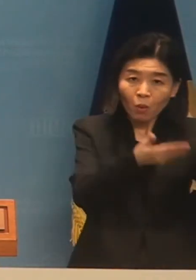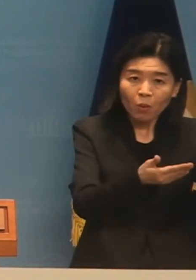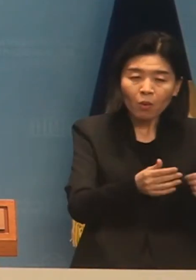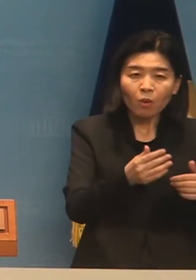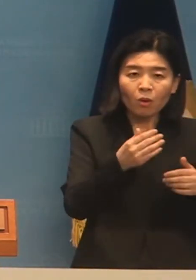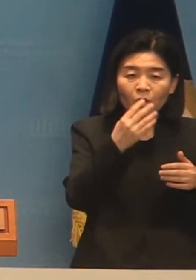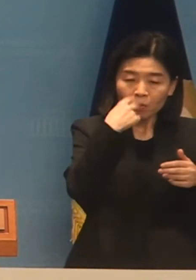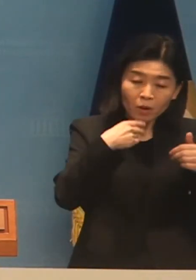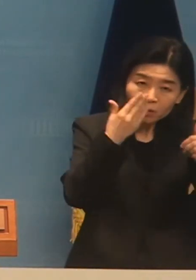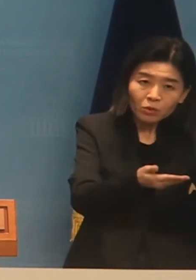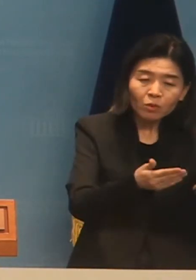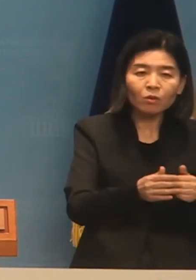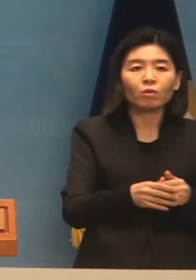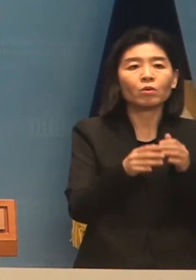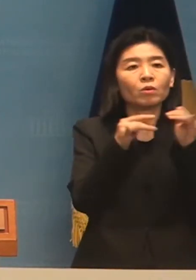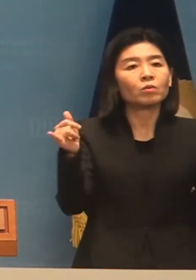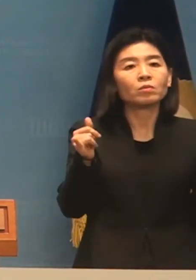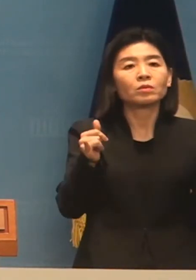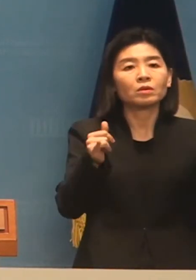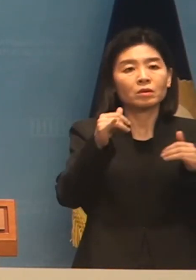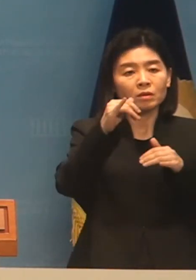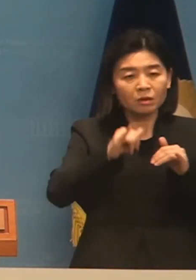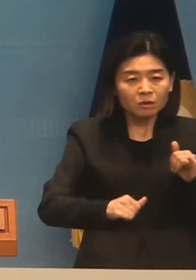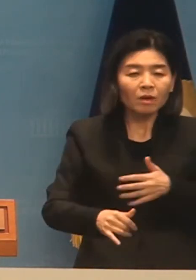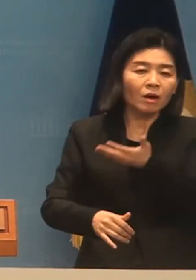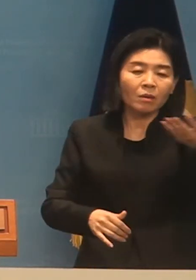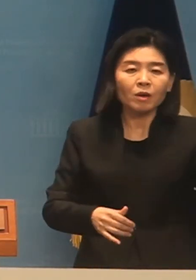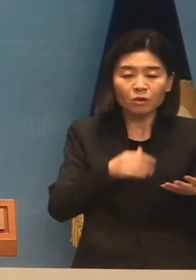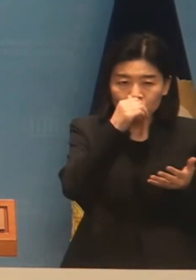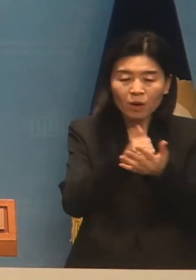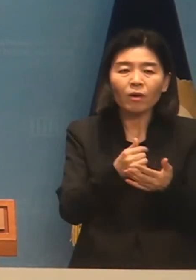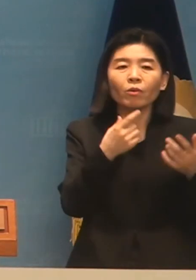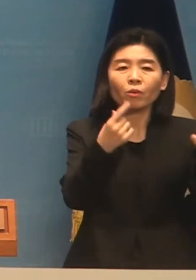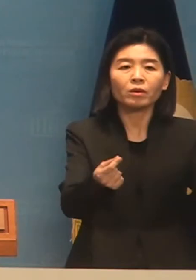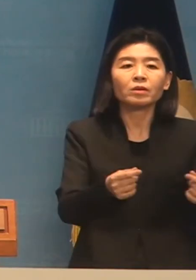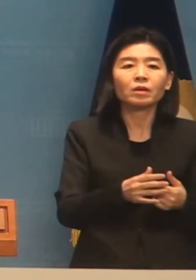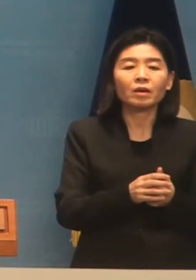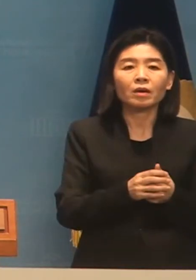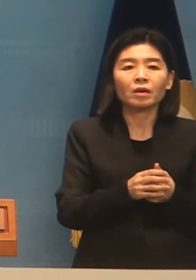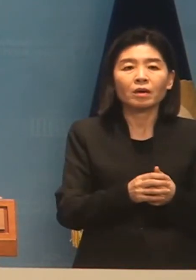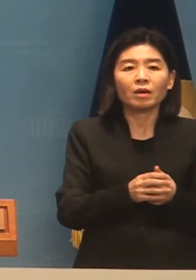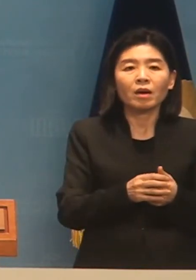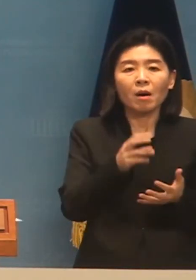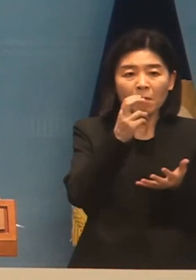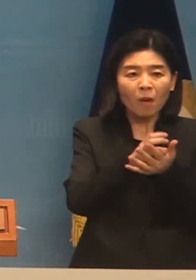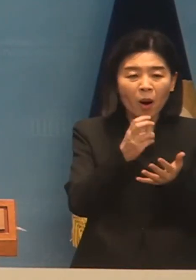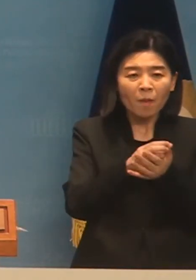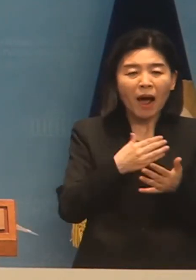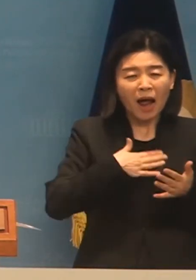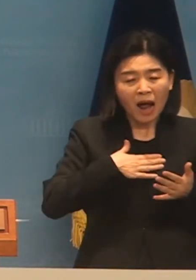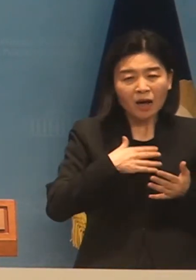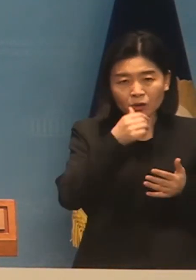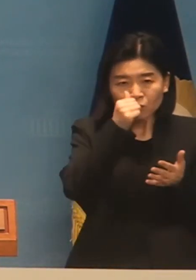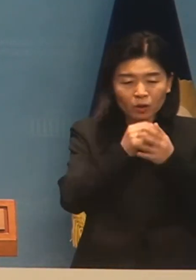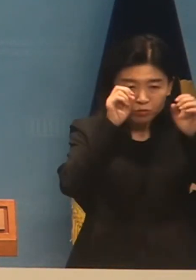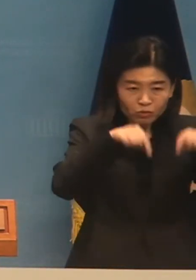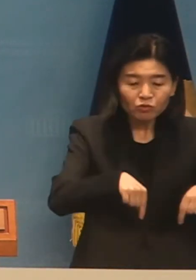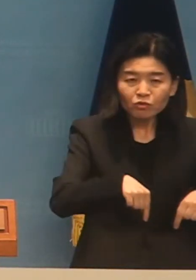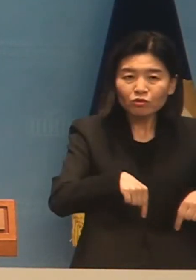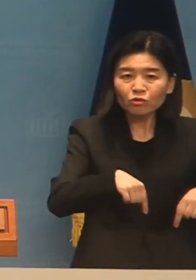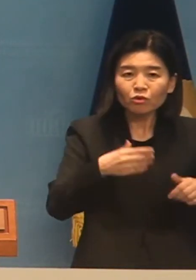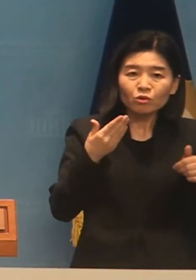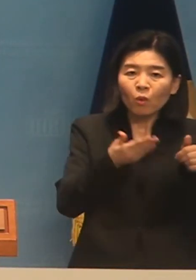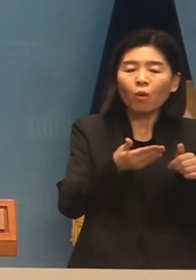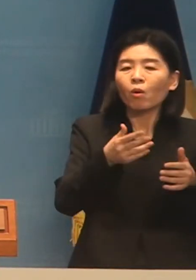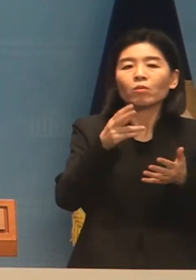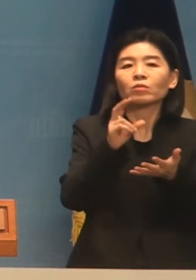앞에 큰 죄를 짓는 일이며 유검무죄, 무검유죄를 다시 시전하는 일입니다. 사생은 20대